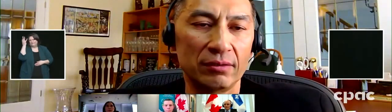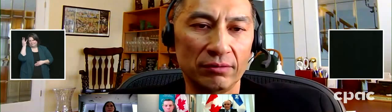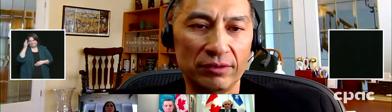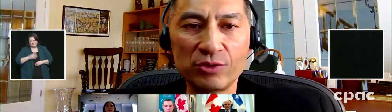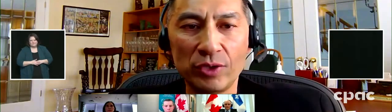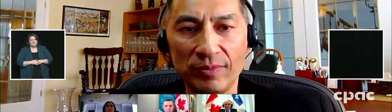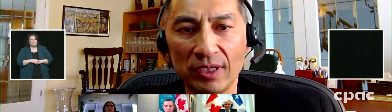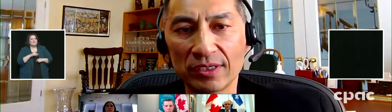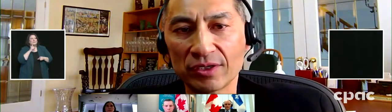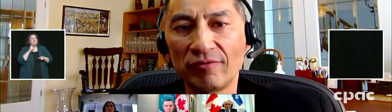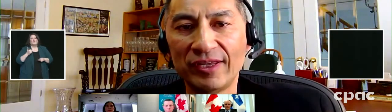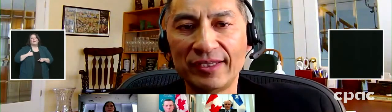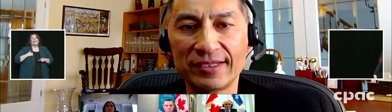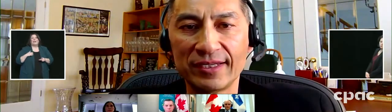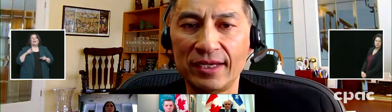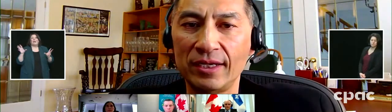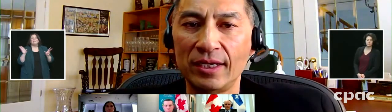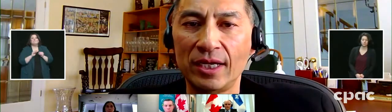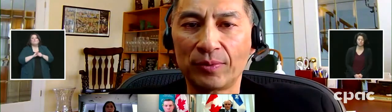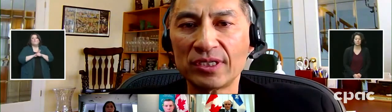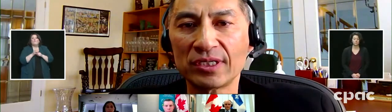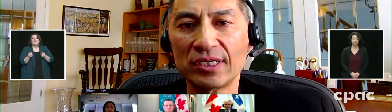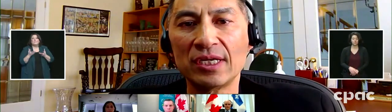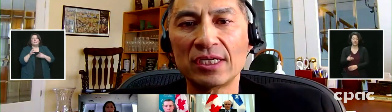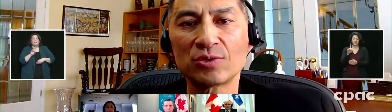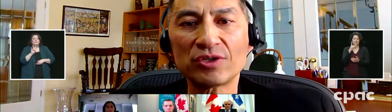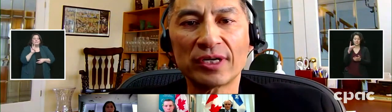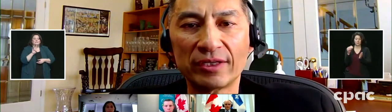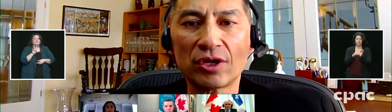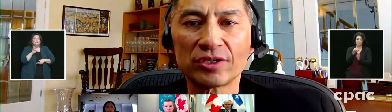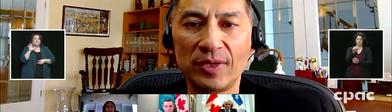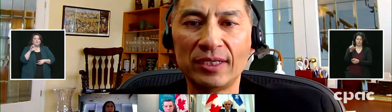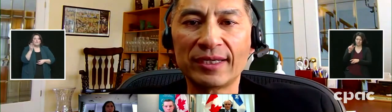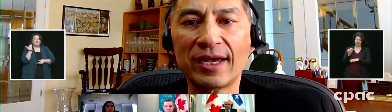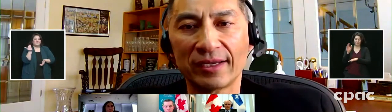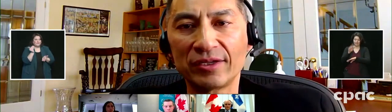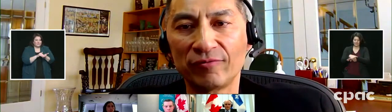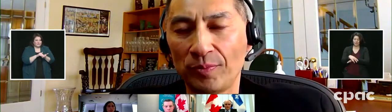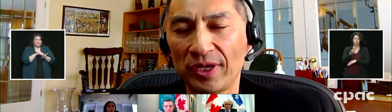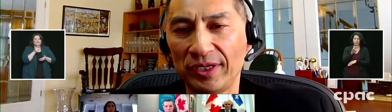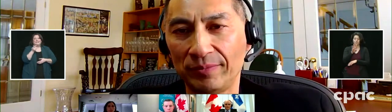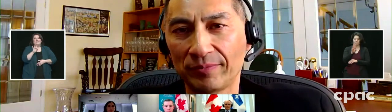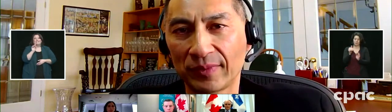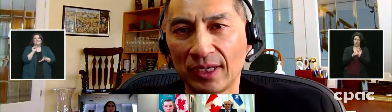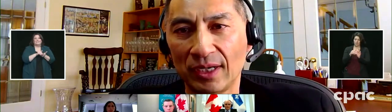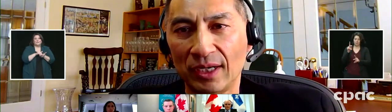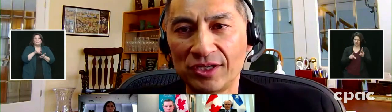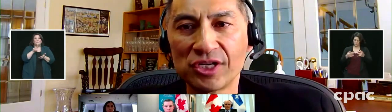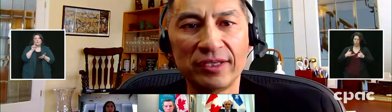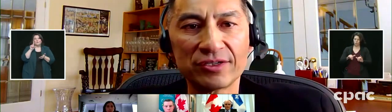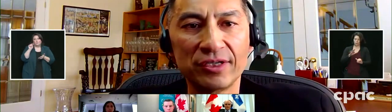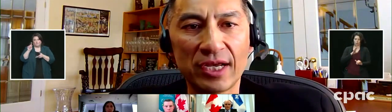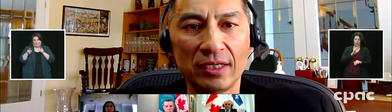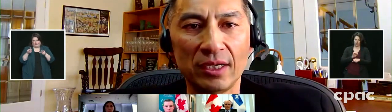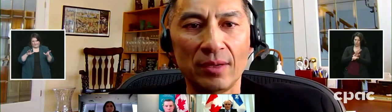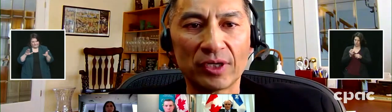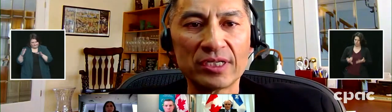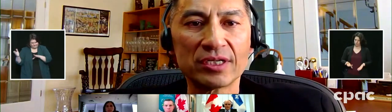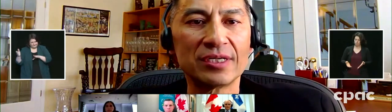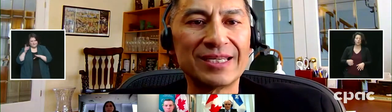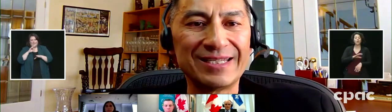dont 18 120 décès et presque 74 000 cas actifs au pays. À l'échelle nationale,